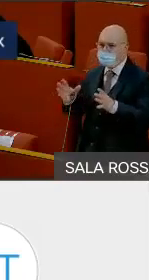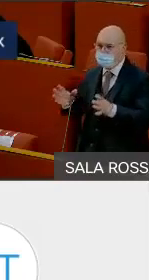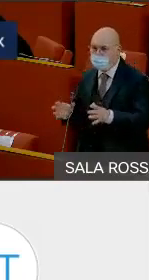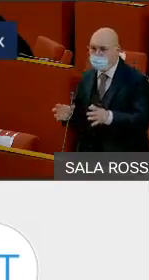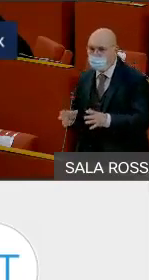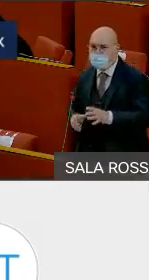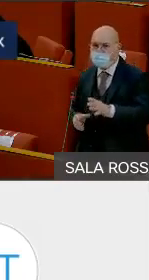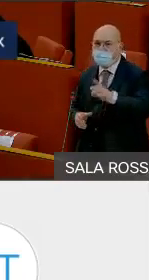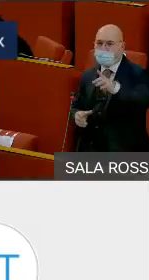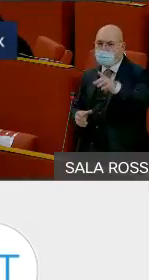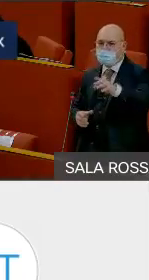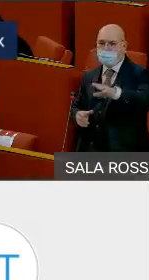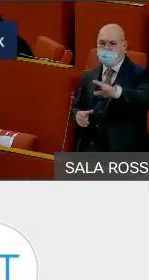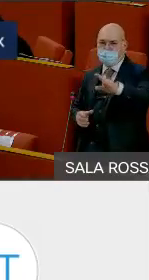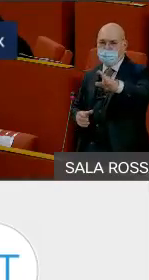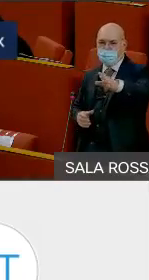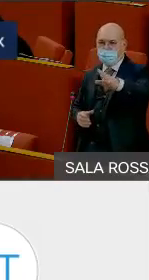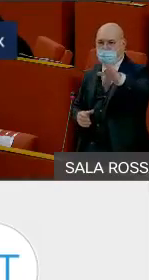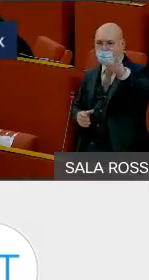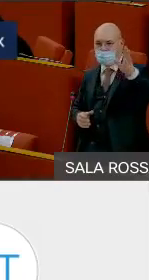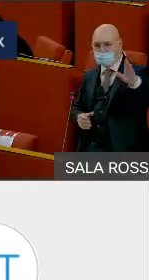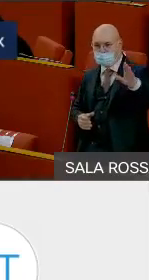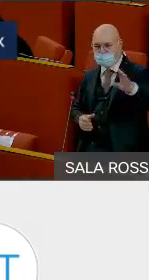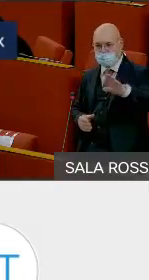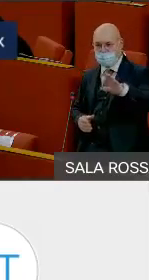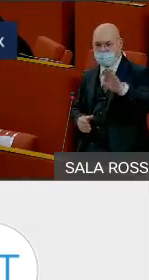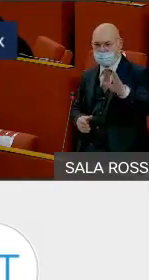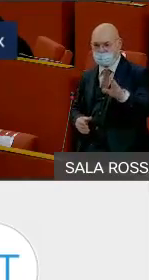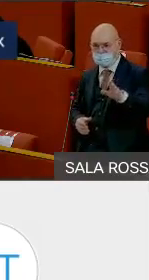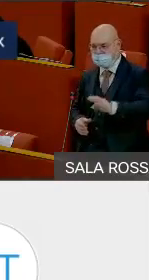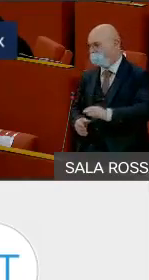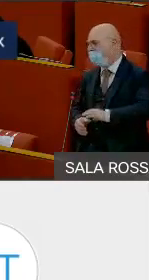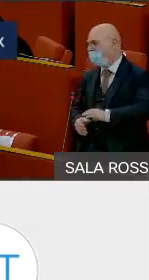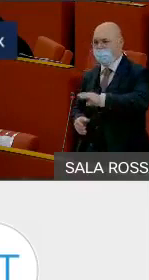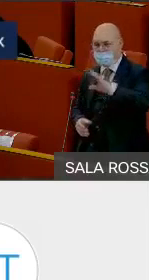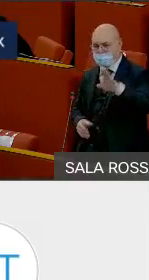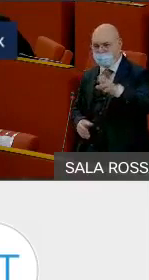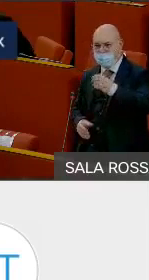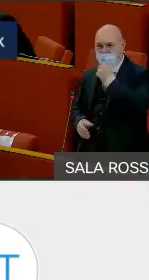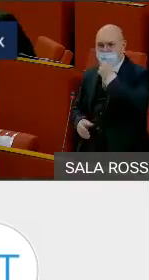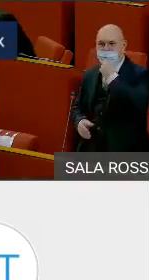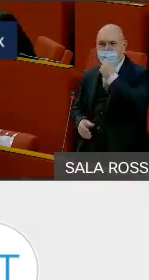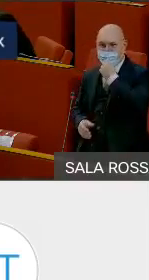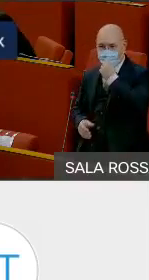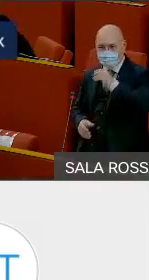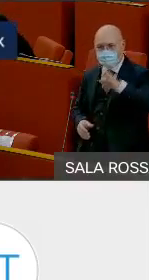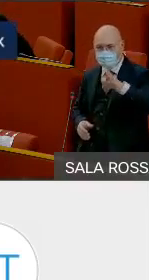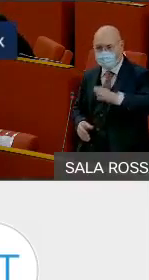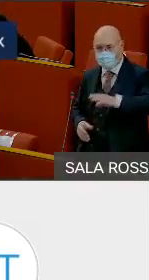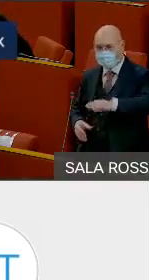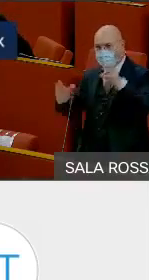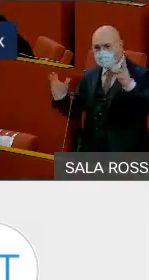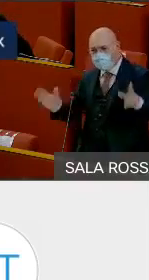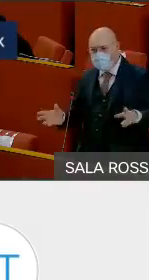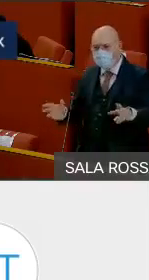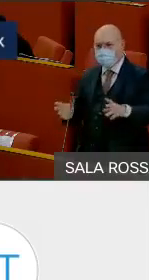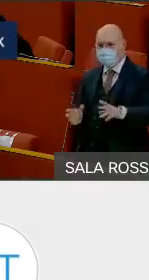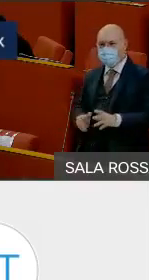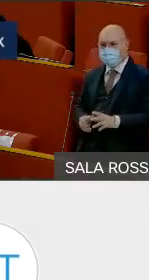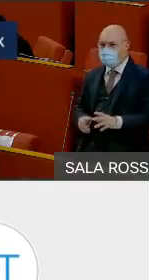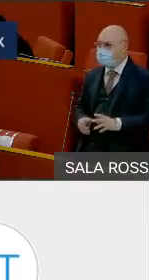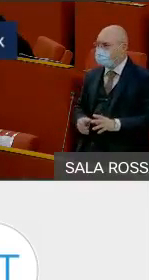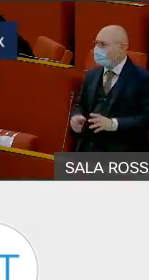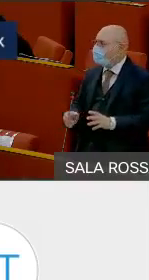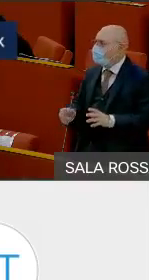tenere in stile particolare bale rossa perché abbiamo più volte discusso su queste questioni legate a magari al sant ilario se si ricorda o altre